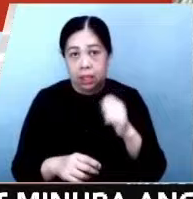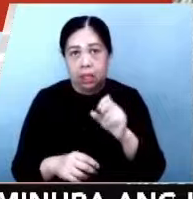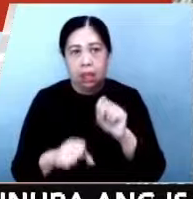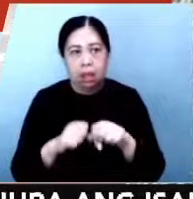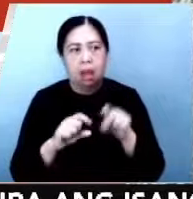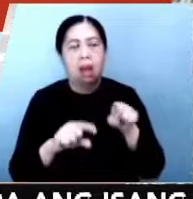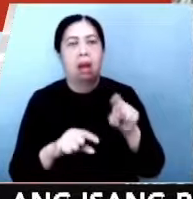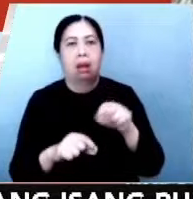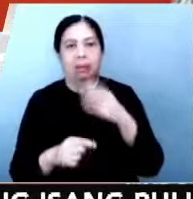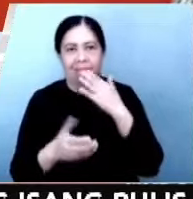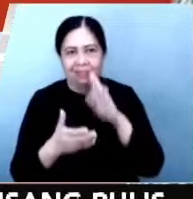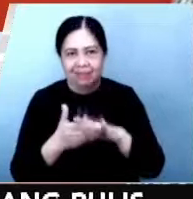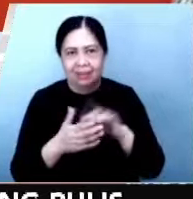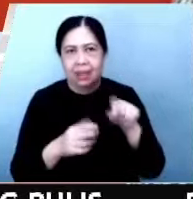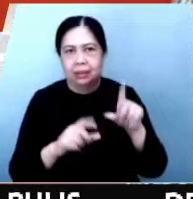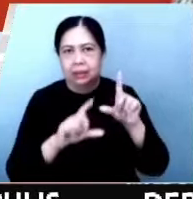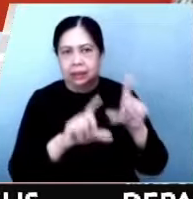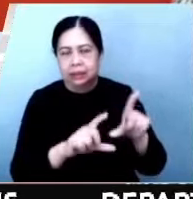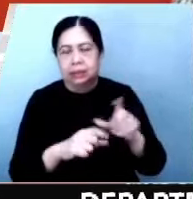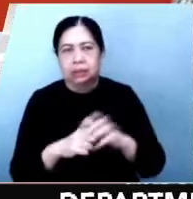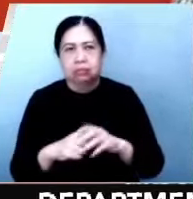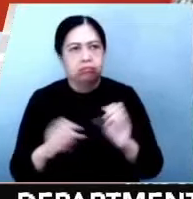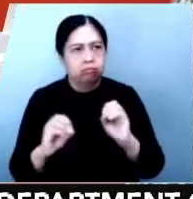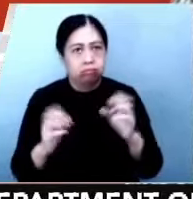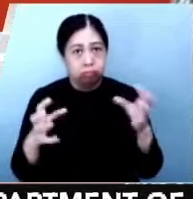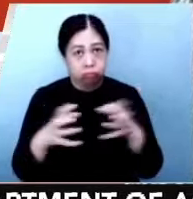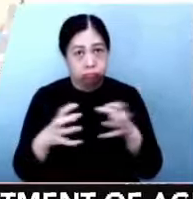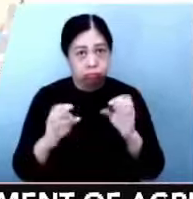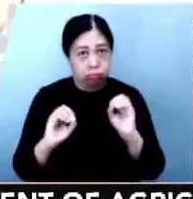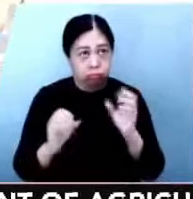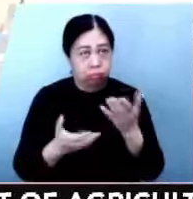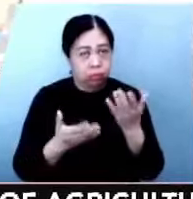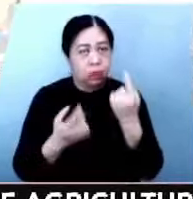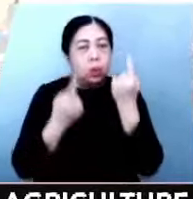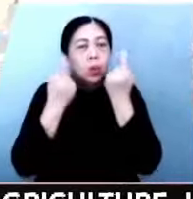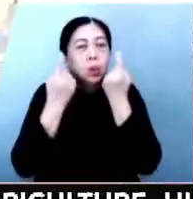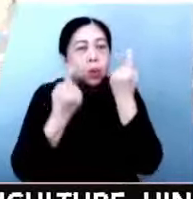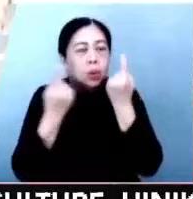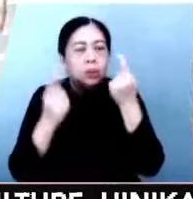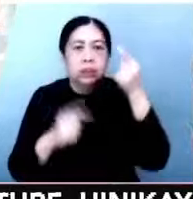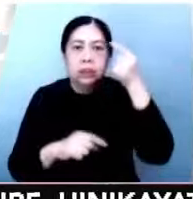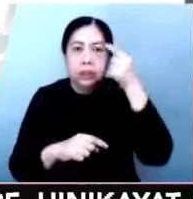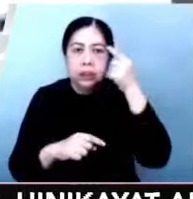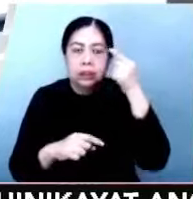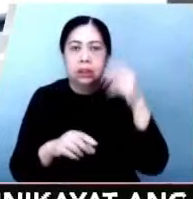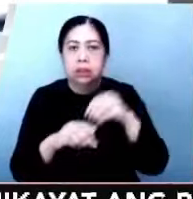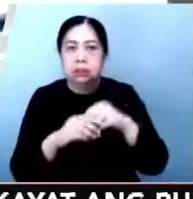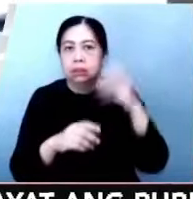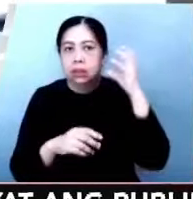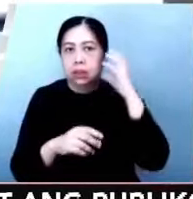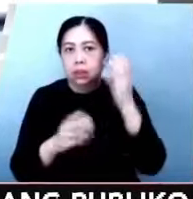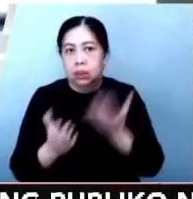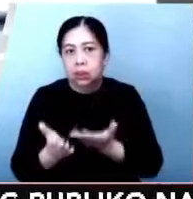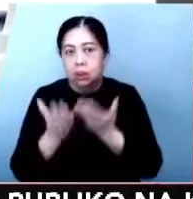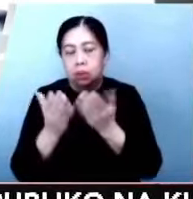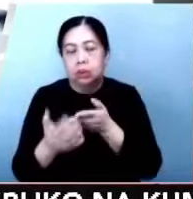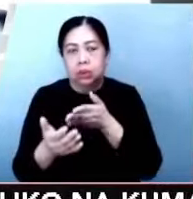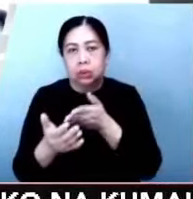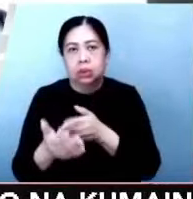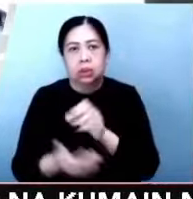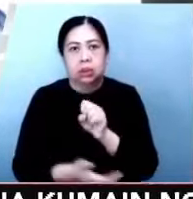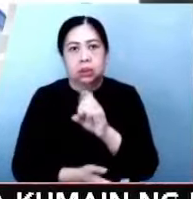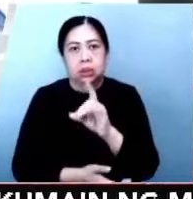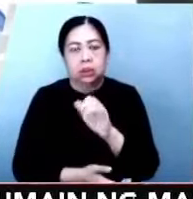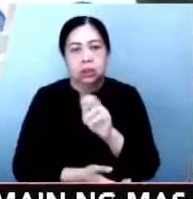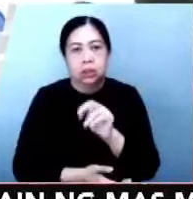itong krimen. Hindi naman daw sila nanggugulo. Kinokonsidera lang ng ilang opisyal sa Mindanao na magsampa ng reklamong sedisyon kina